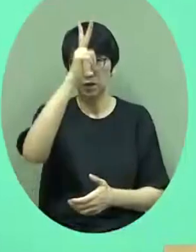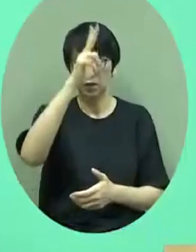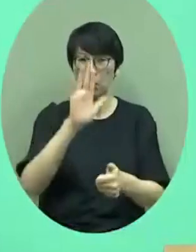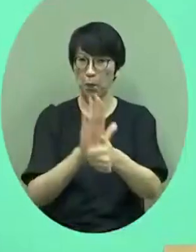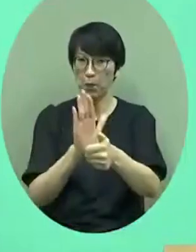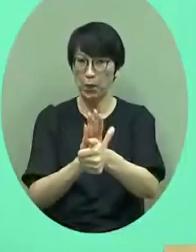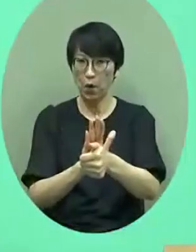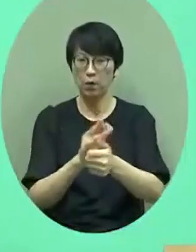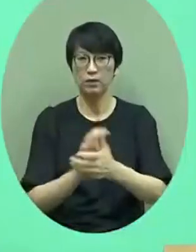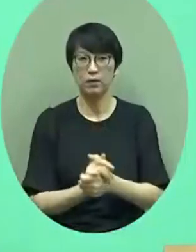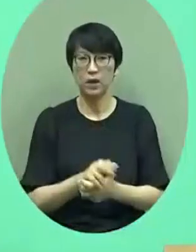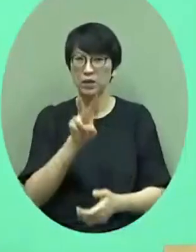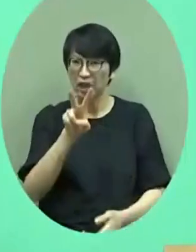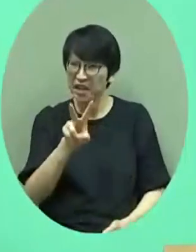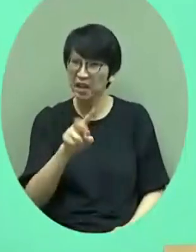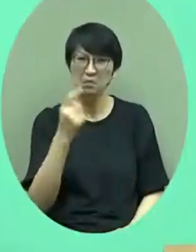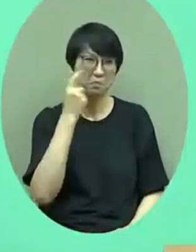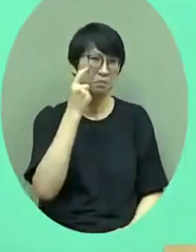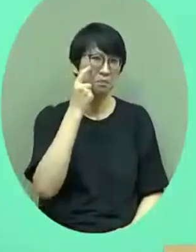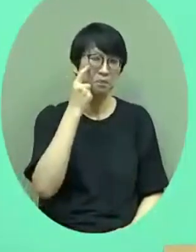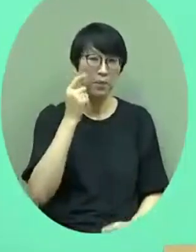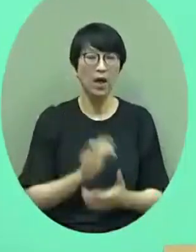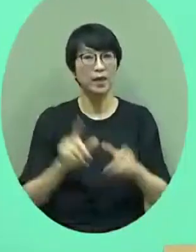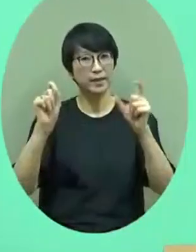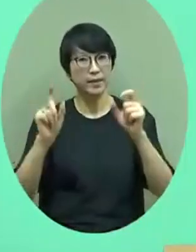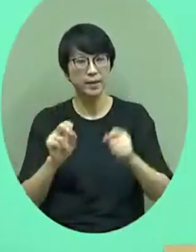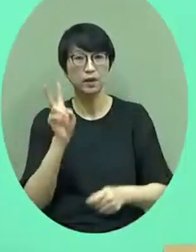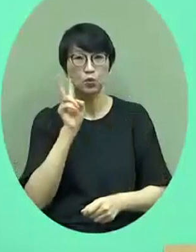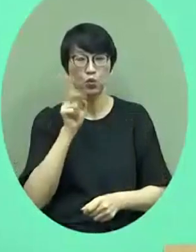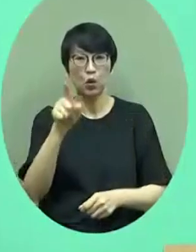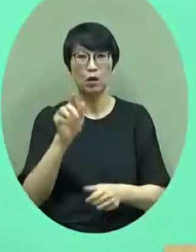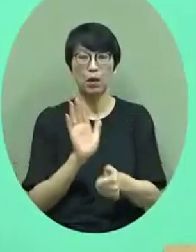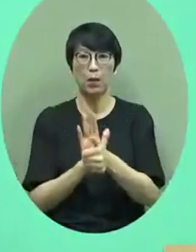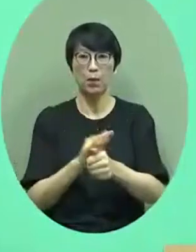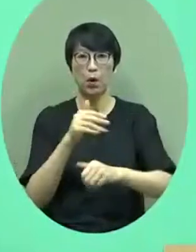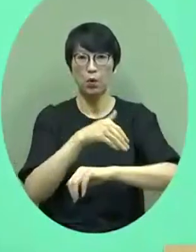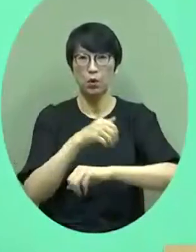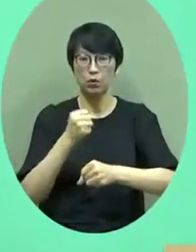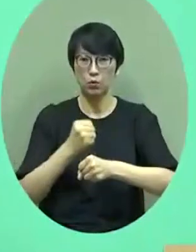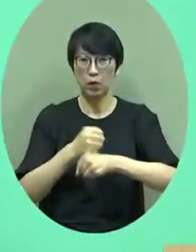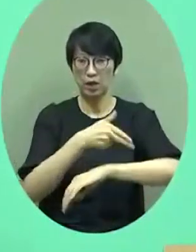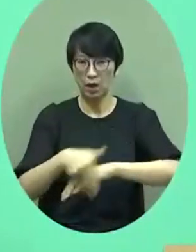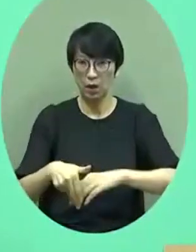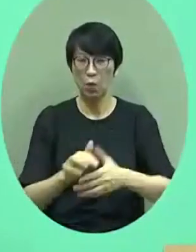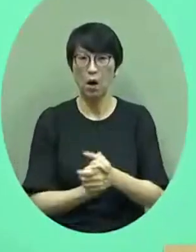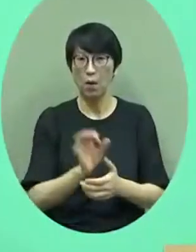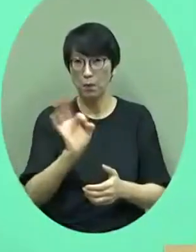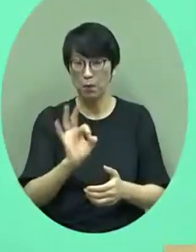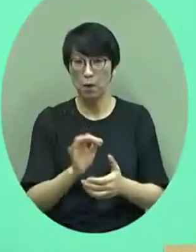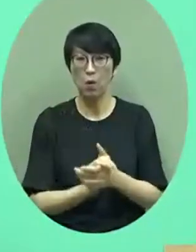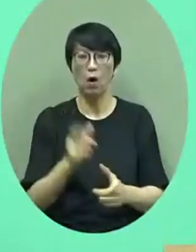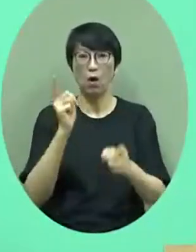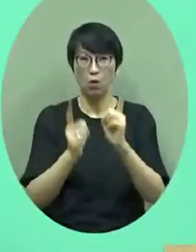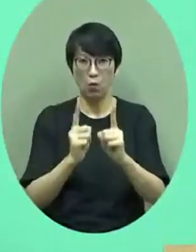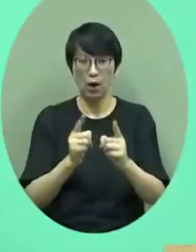香港特区行政长官林郑月娥5月12日会见传媒时宣布，补贴雇主支付员工工资的保就业计划将在本